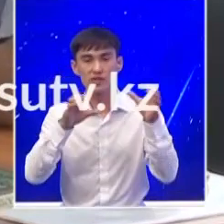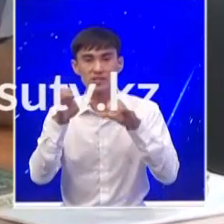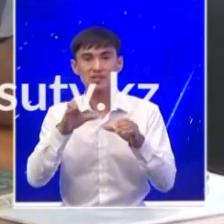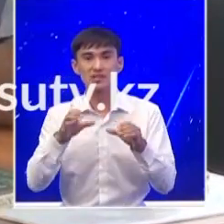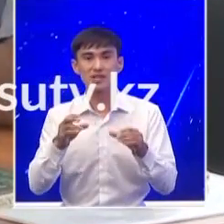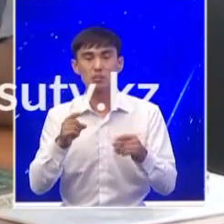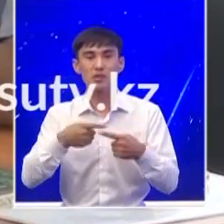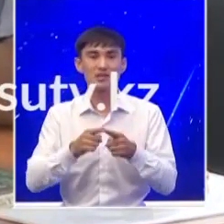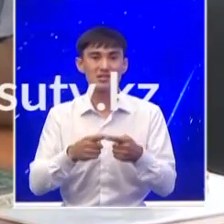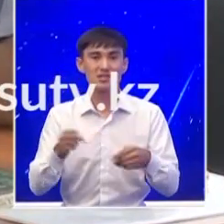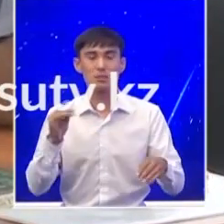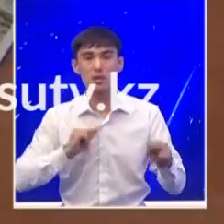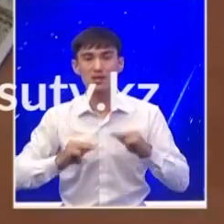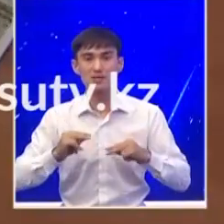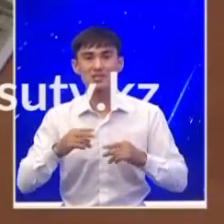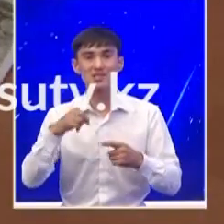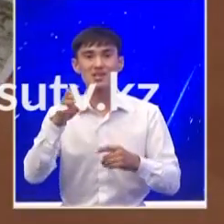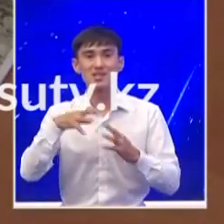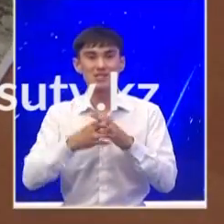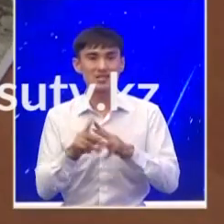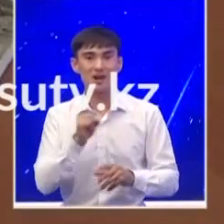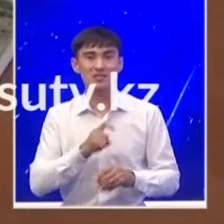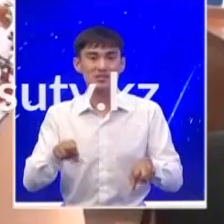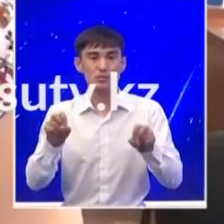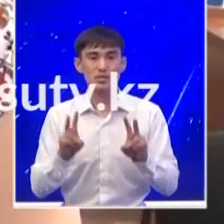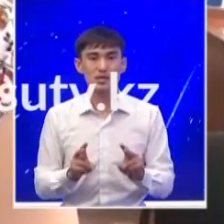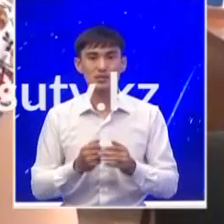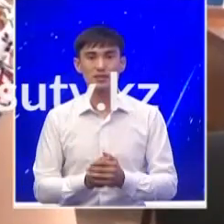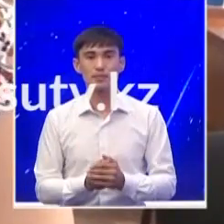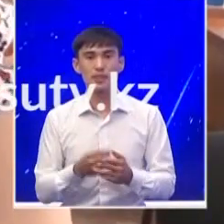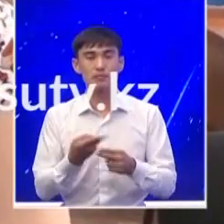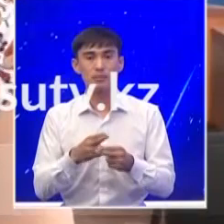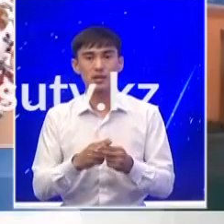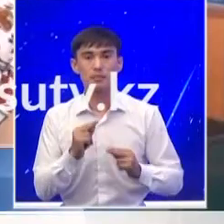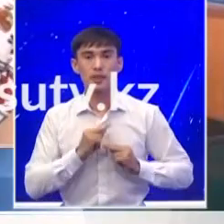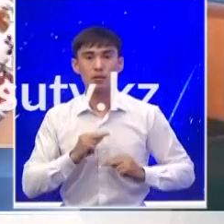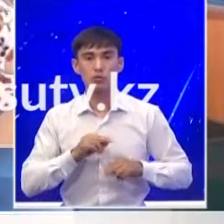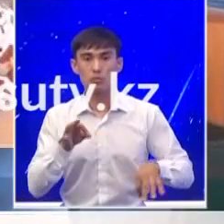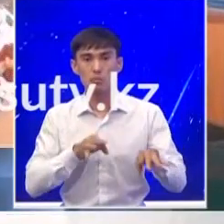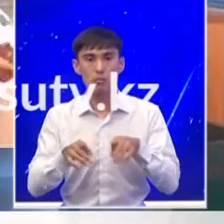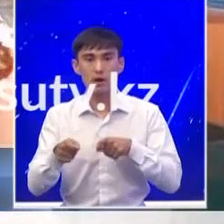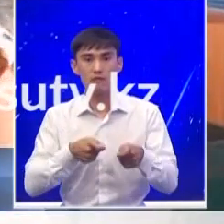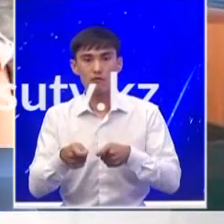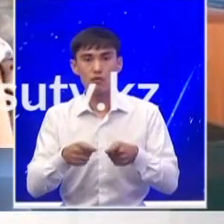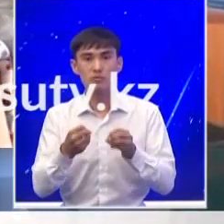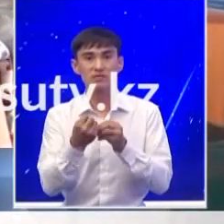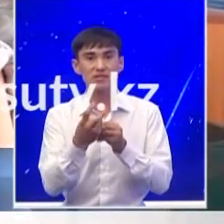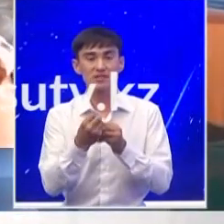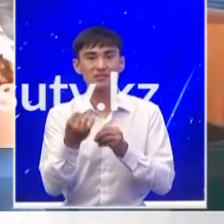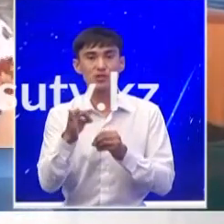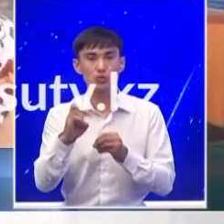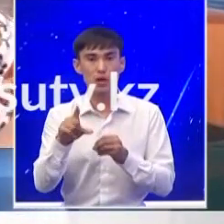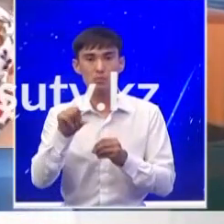техническим, педагогическим и сельскохозяйственным специальностям. Данную работу по программе «Серпын» мы проводим с 12 июля, то